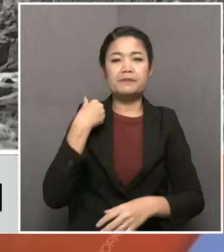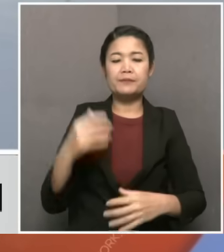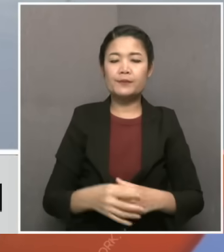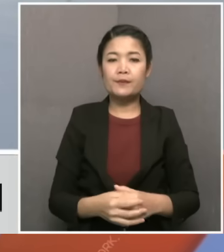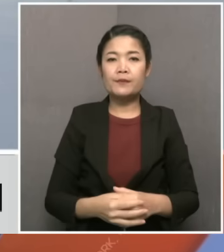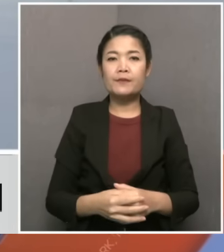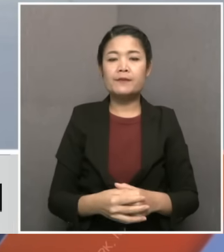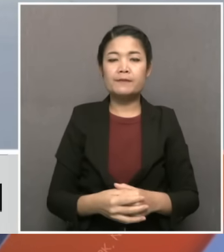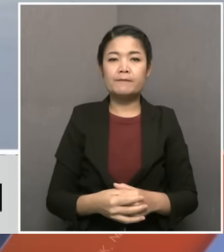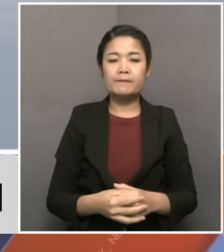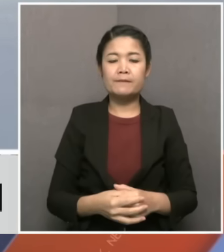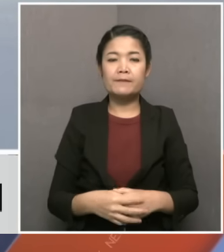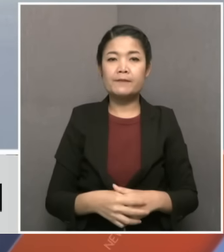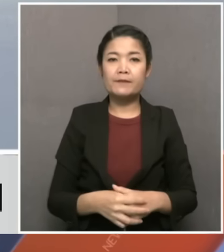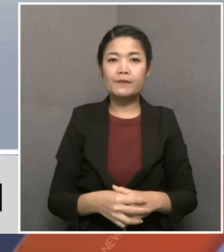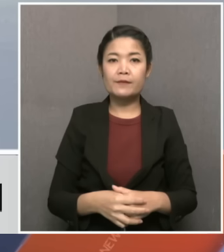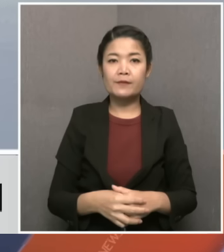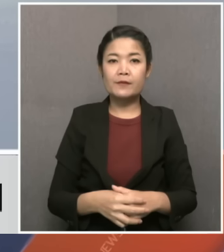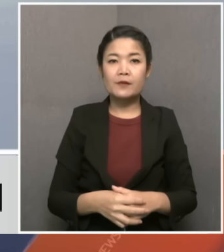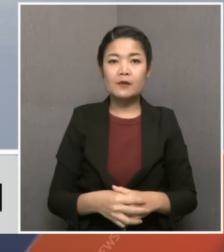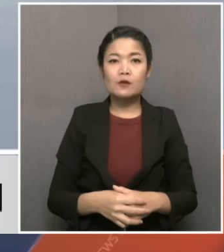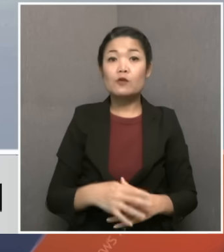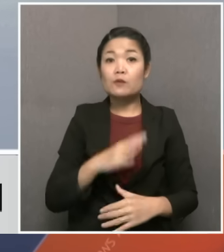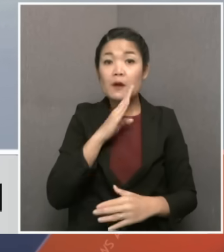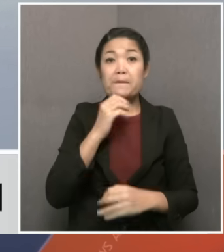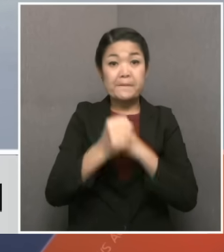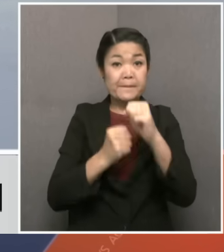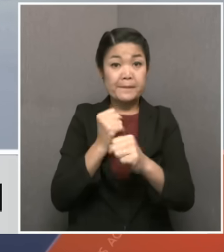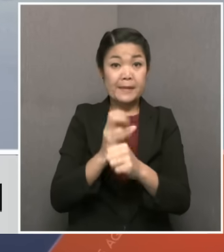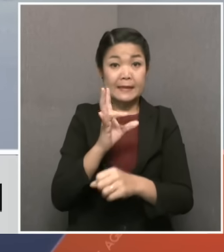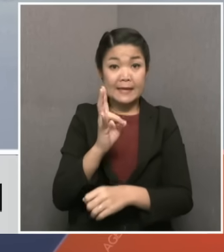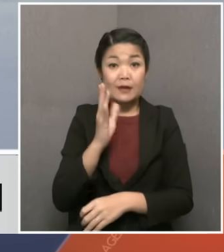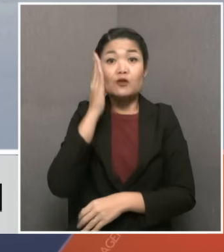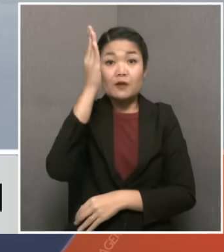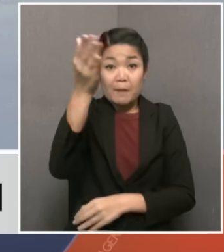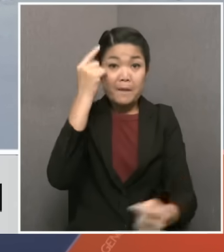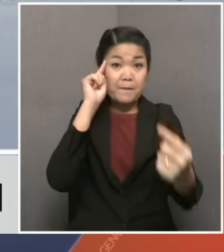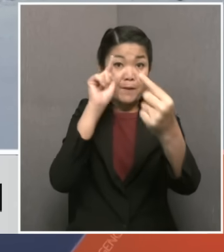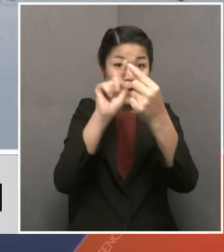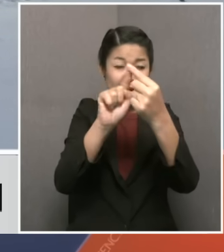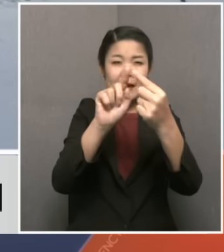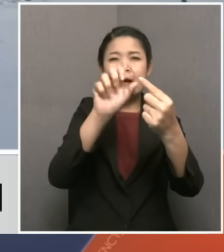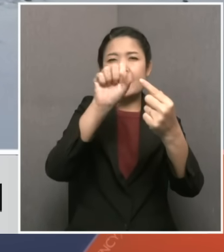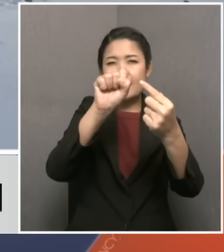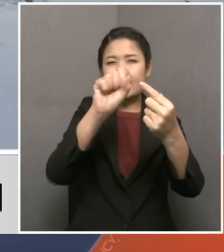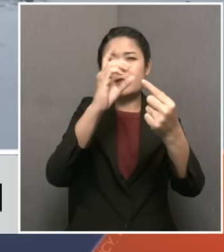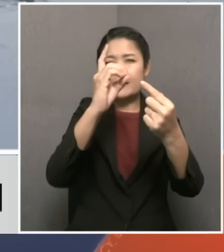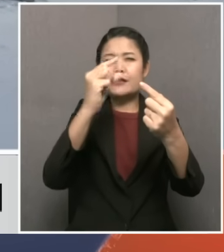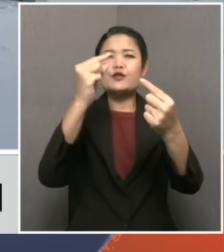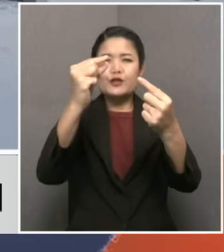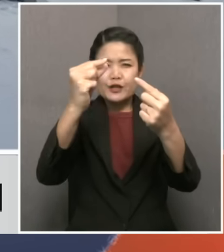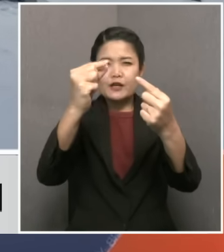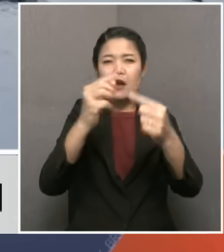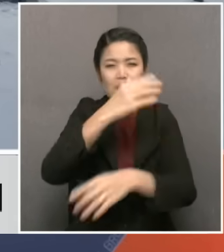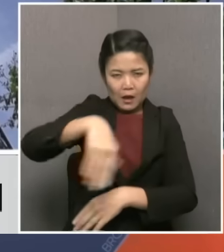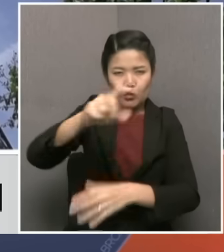ที่ผมเรียนข้างต้นว่าใน7ปีข้างหน้าที่จะบรรลุเป้าหมาย SDG เนี่ยเราต้องลดทุกคนต้องลดนะครับ